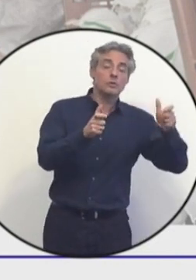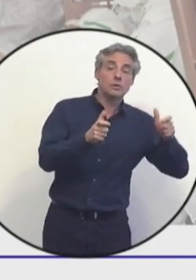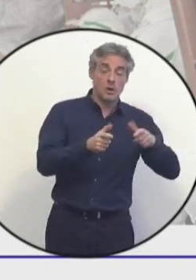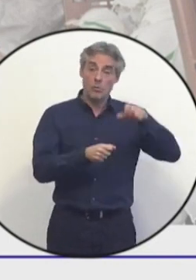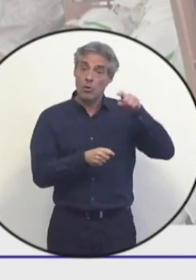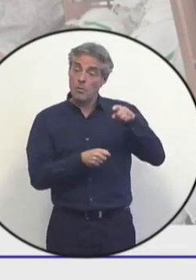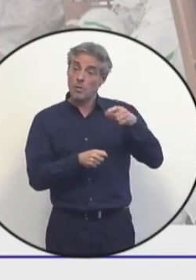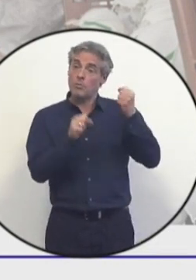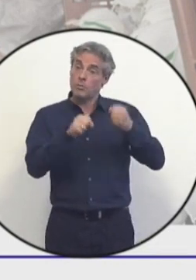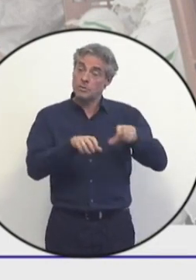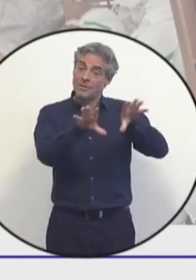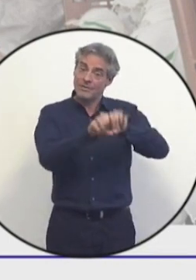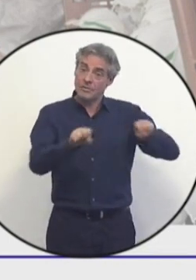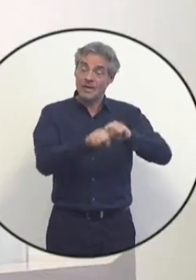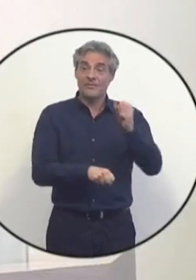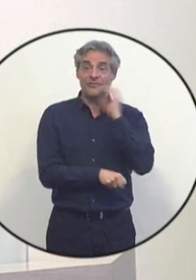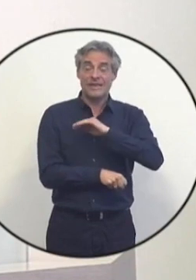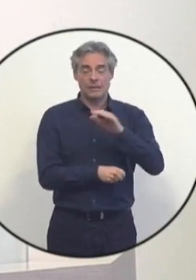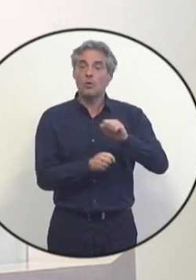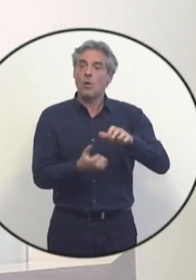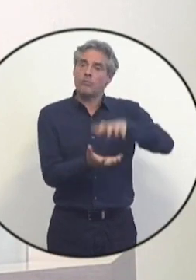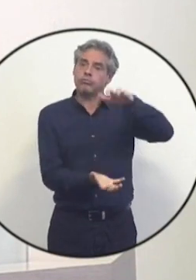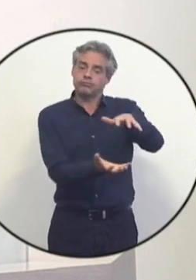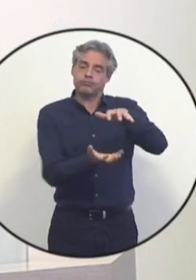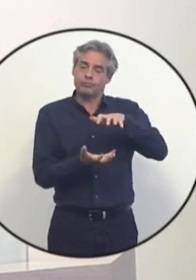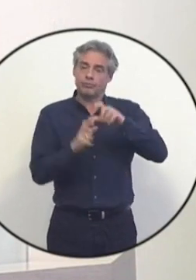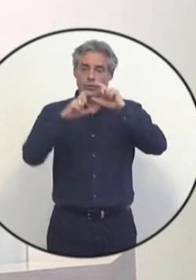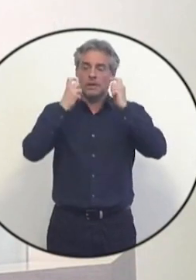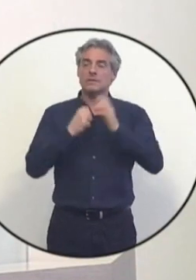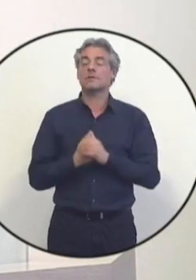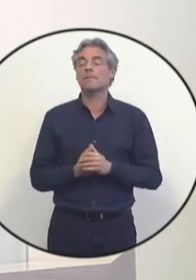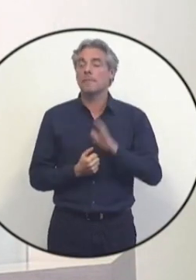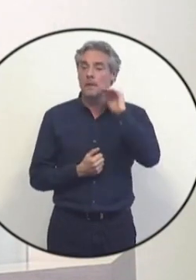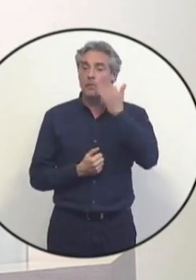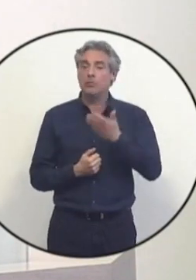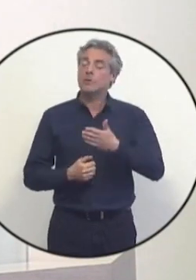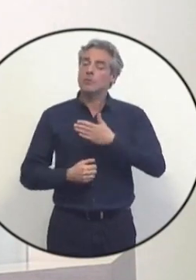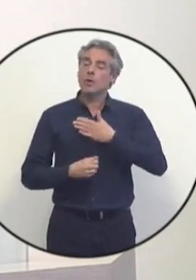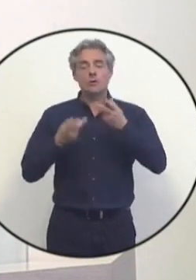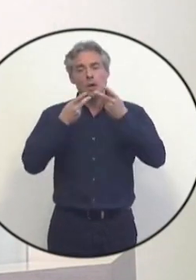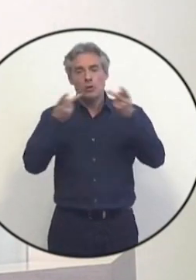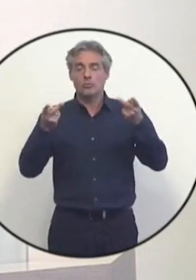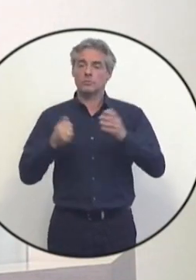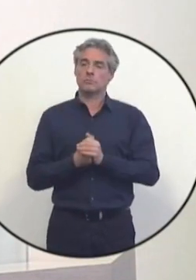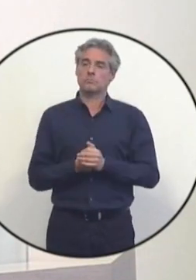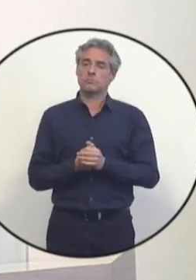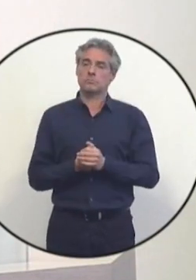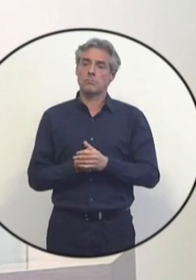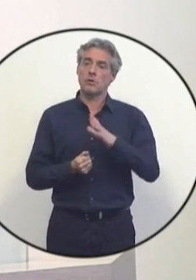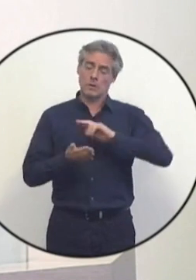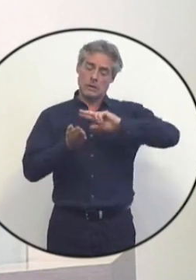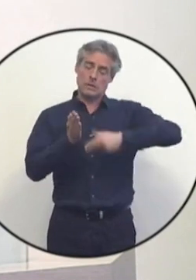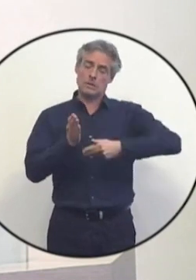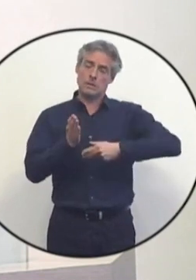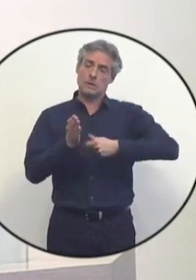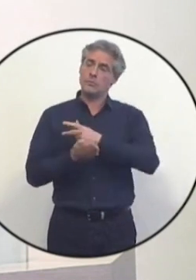capacité de fournir rapidement de gros volumes ainsi je peux vous annoncer que nous avons d'ores et déjà signé